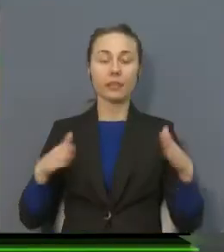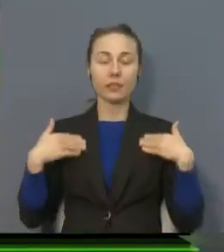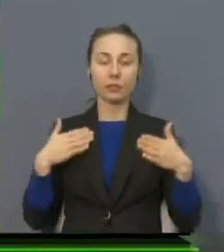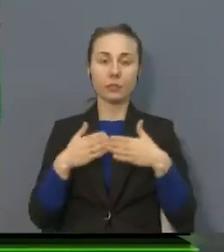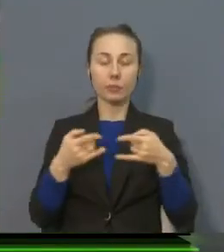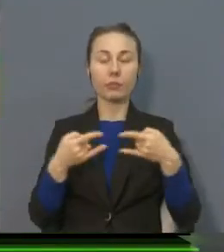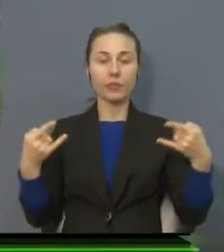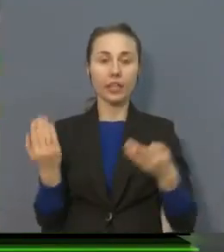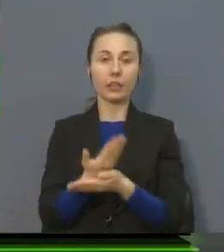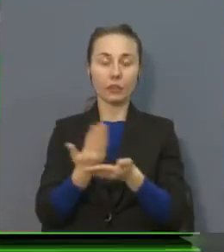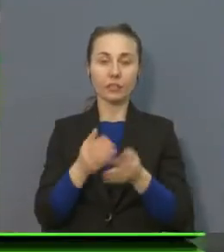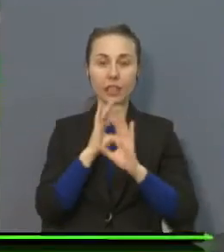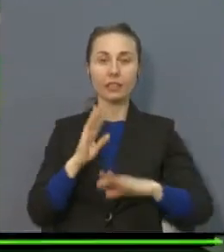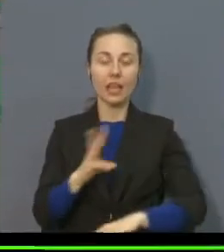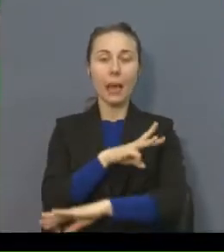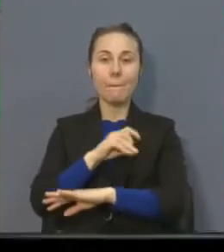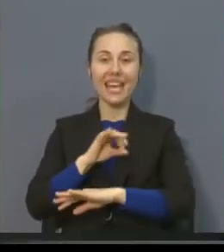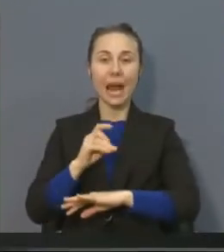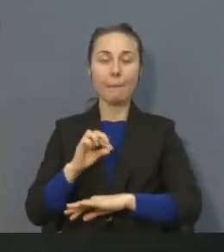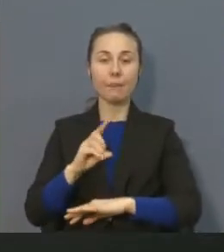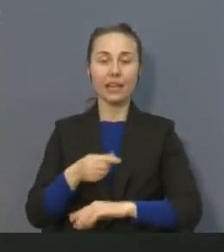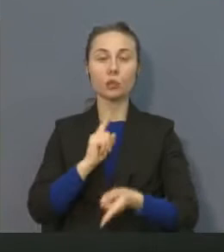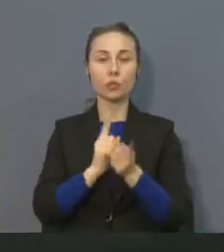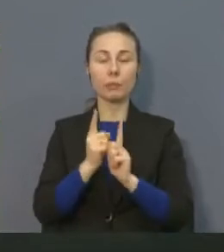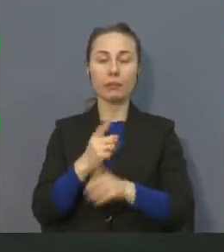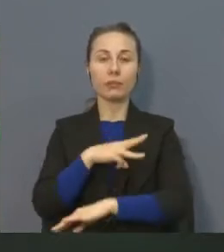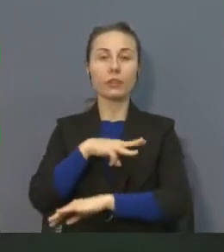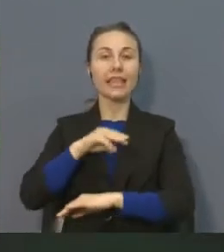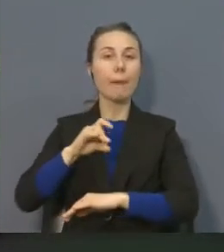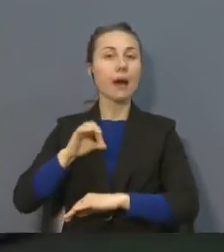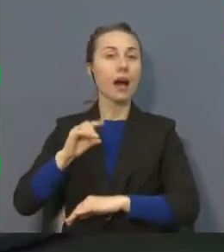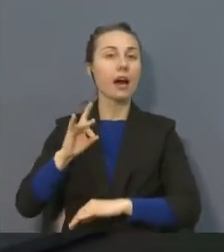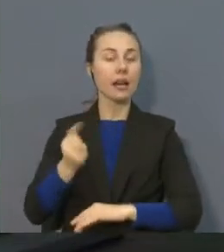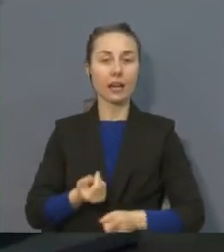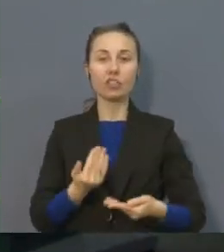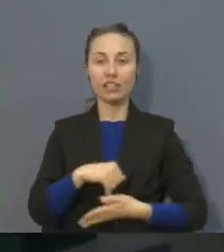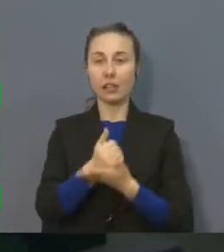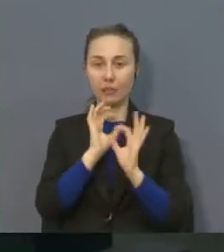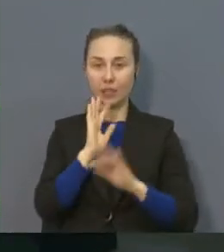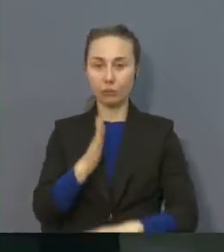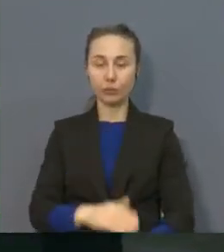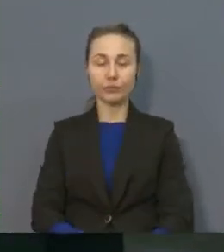Қайырлы кеш, эфирде жаңалықтар, студияда Мейрамбек Серікұлы, сурда дормашы Тамара Шевченко. Әуел аңдатпа.